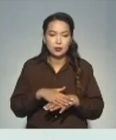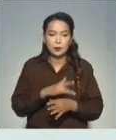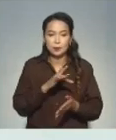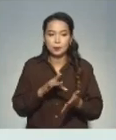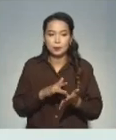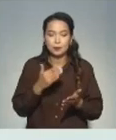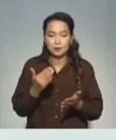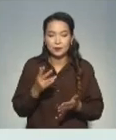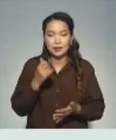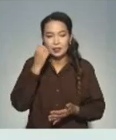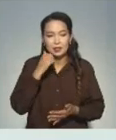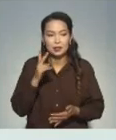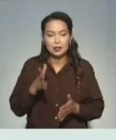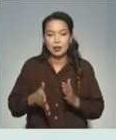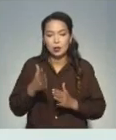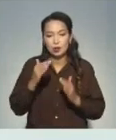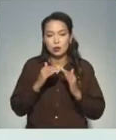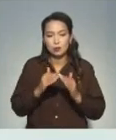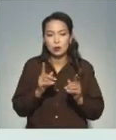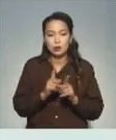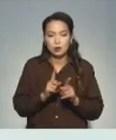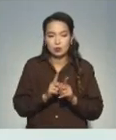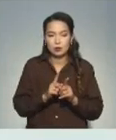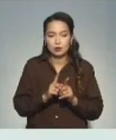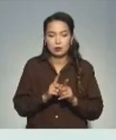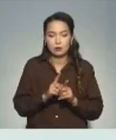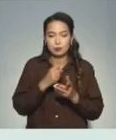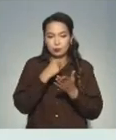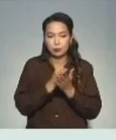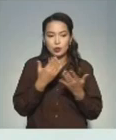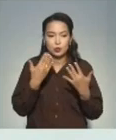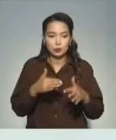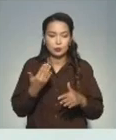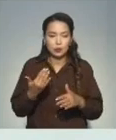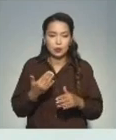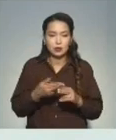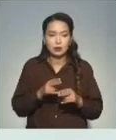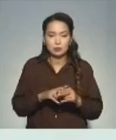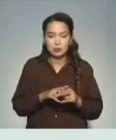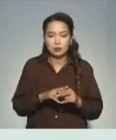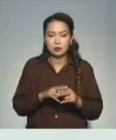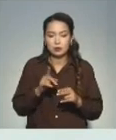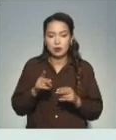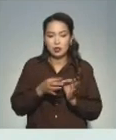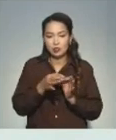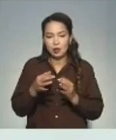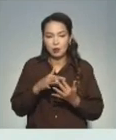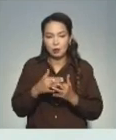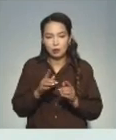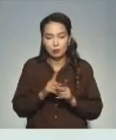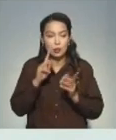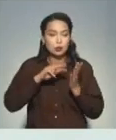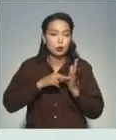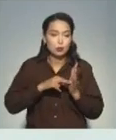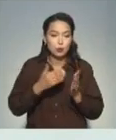ескі көпқабатты ескі үйлердің көп екенін өздеріңіз білесіздер. Ол біздің мына сайлауалды бағдарламамызда да бар. Биылға біз